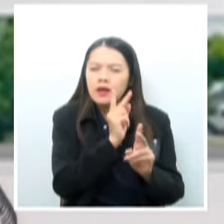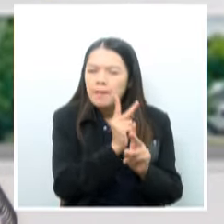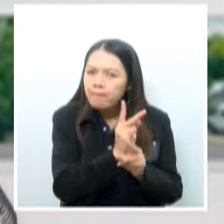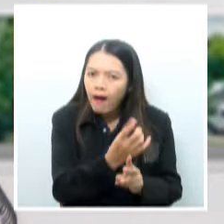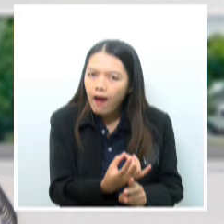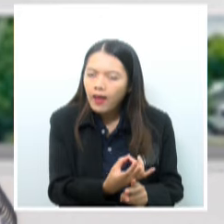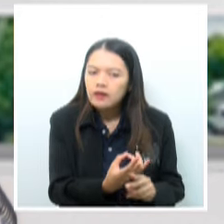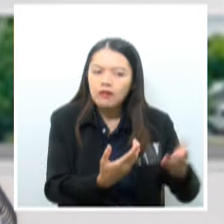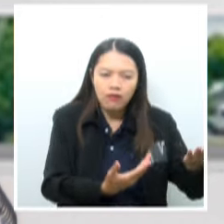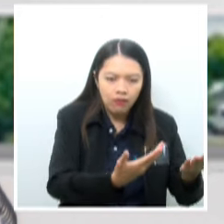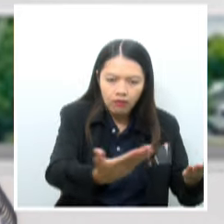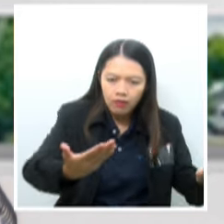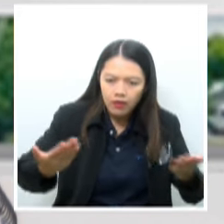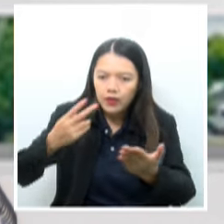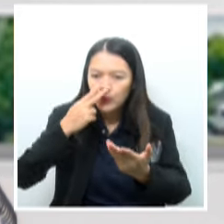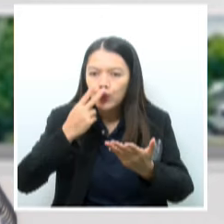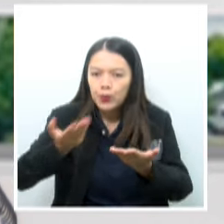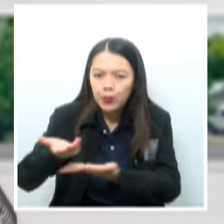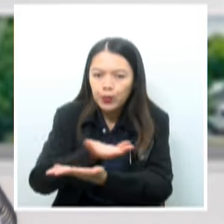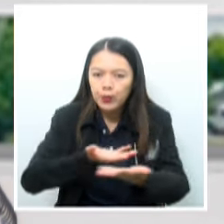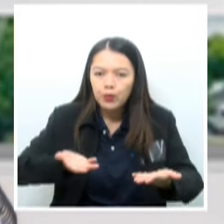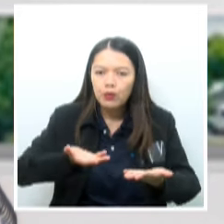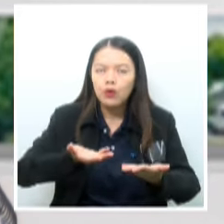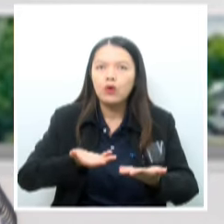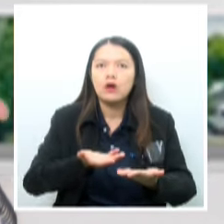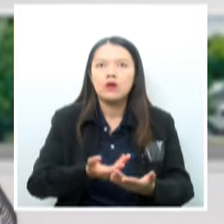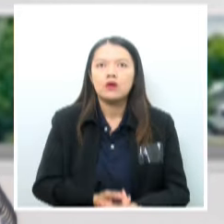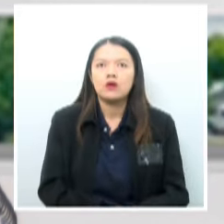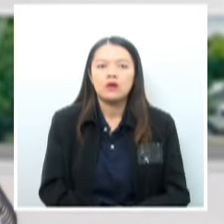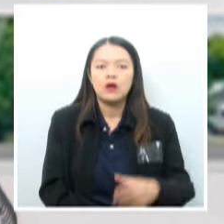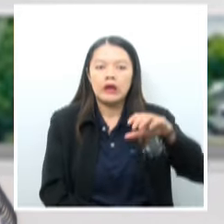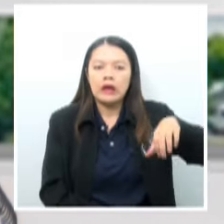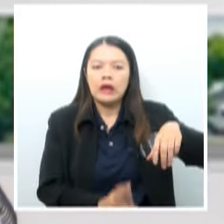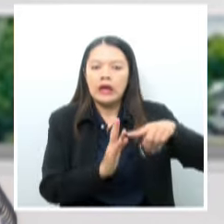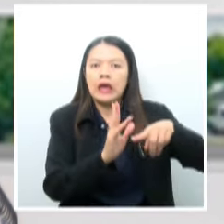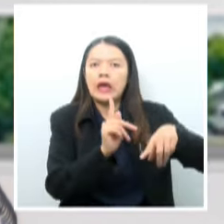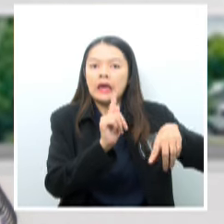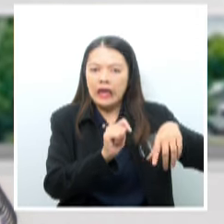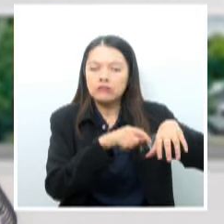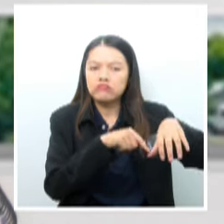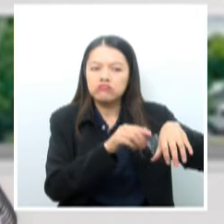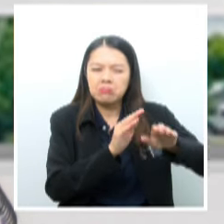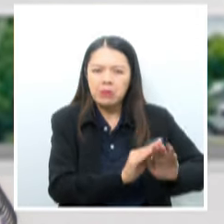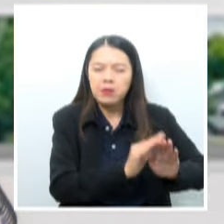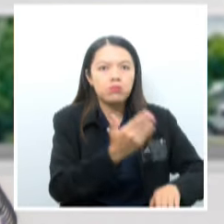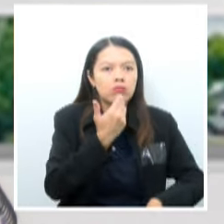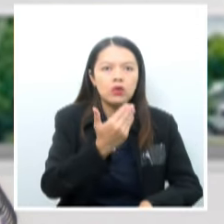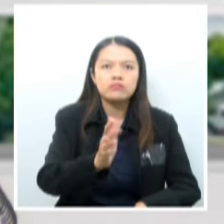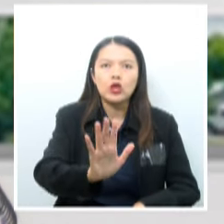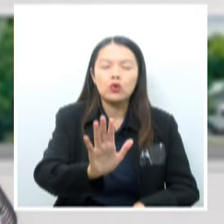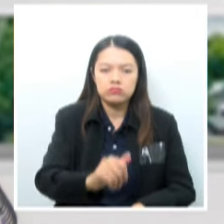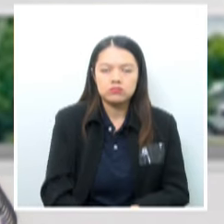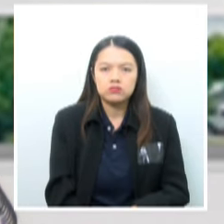แล้วมาแบดูกันแล้วก็มาแชร์กันความหมายคือไม่ต้องไปเก็บที่เขตซะทุกเรื่องยกเว้นตัวไหนที่จำเป็นต้องรีเช็